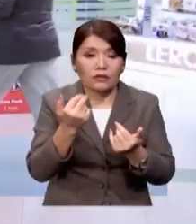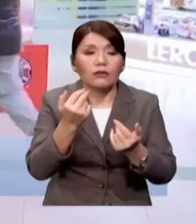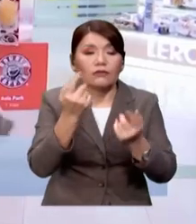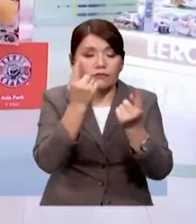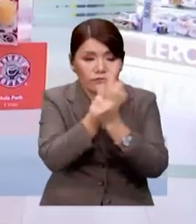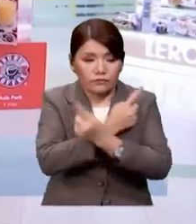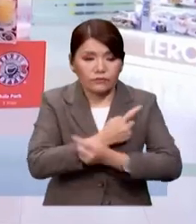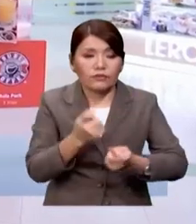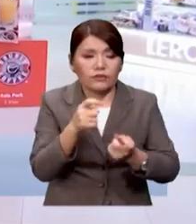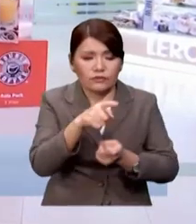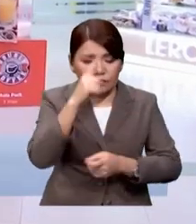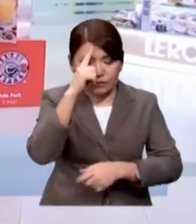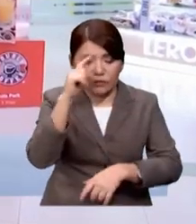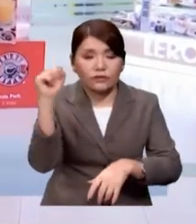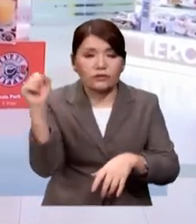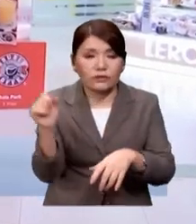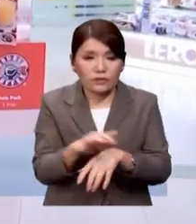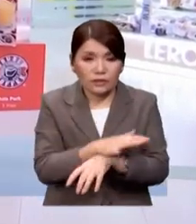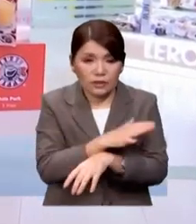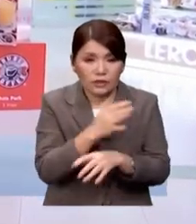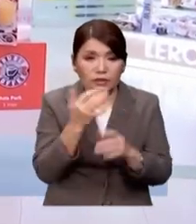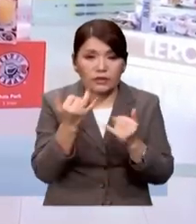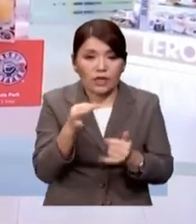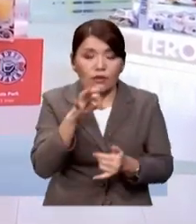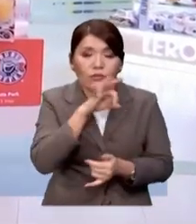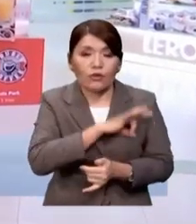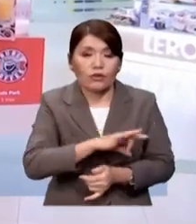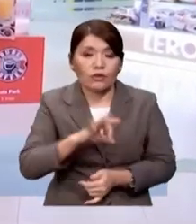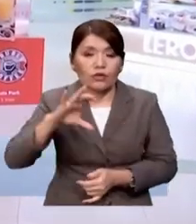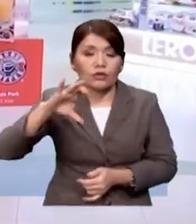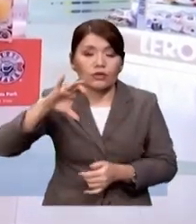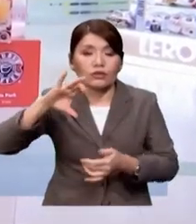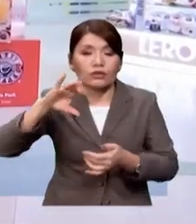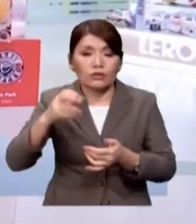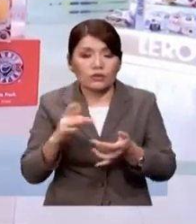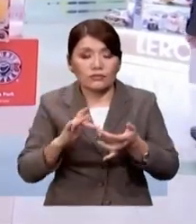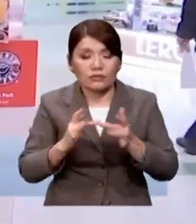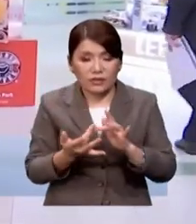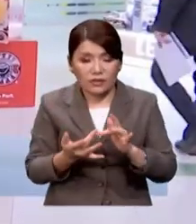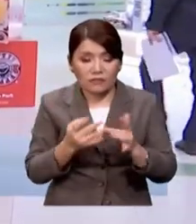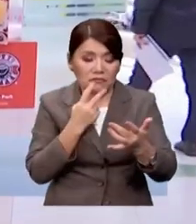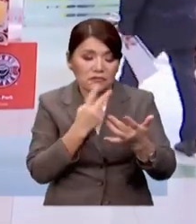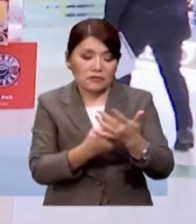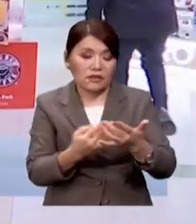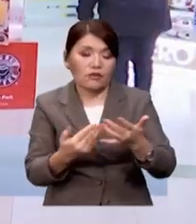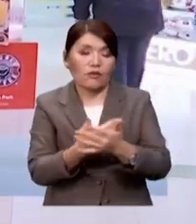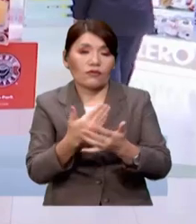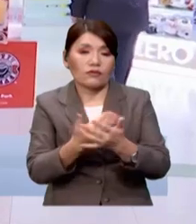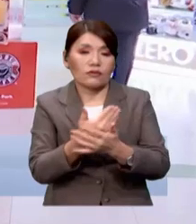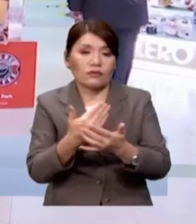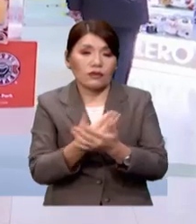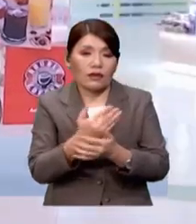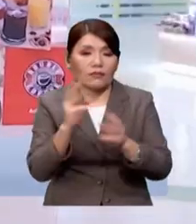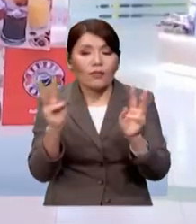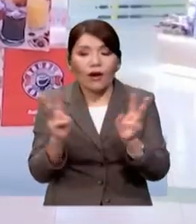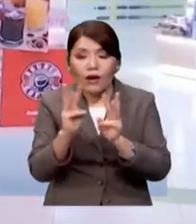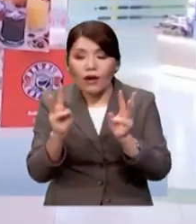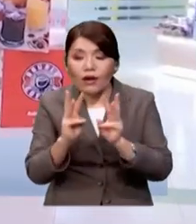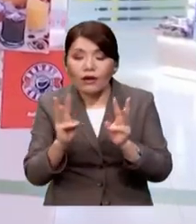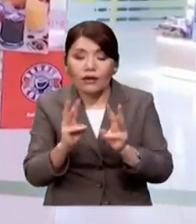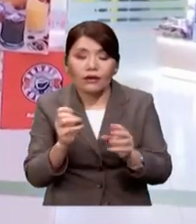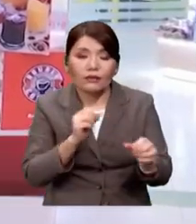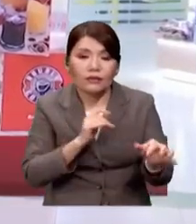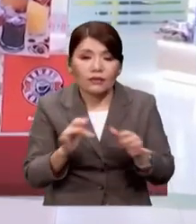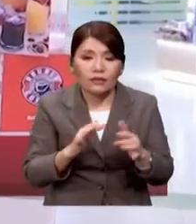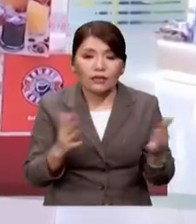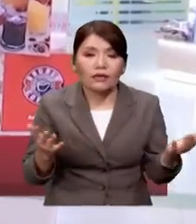информировано об этом. Все сейчас пользуются социальными сетями, видят, как новости. Пожары,